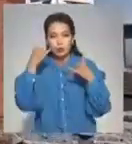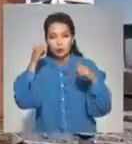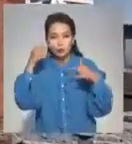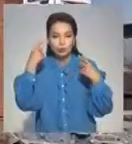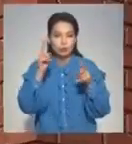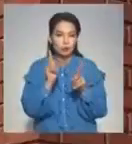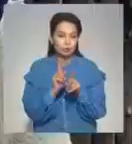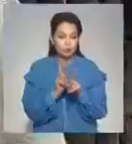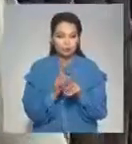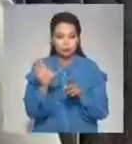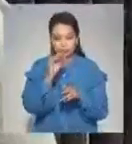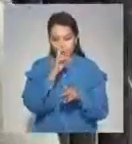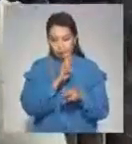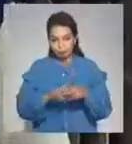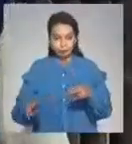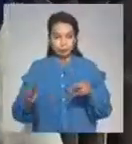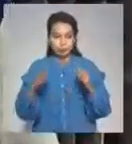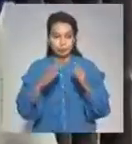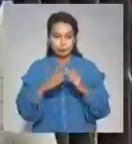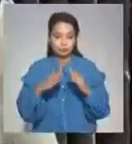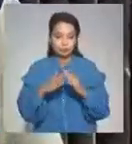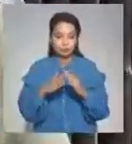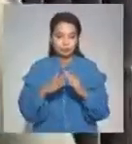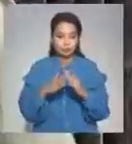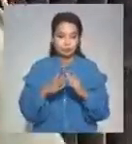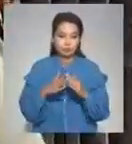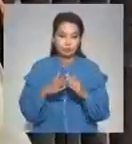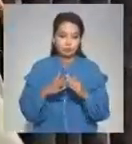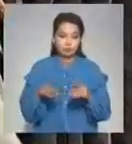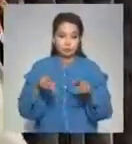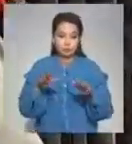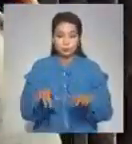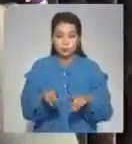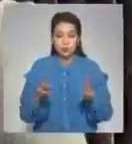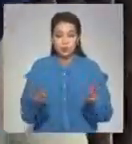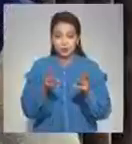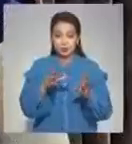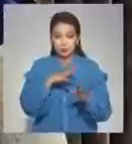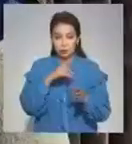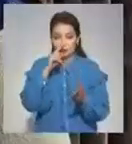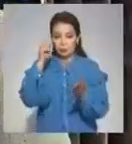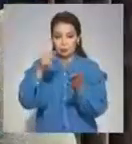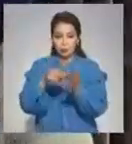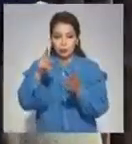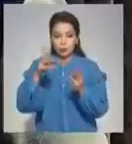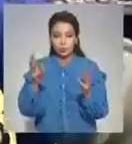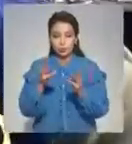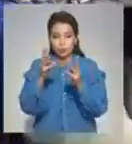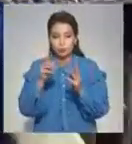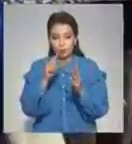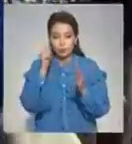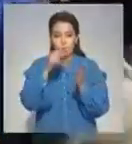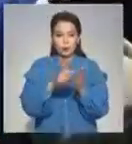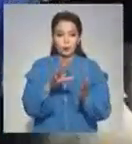қалды. Осы сиырға ашынышы жанды, сосын біздің тақтайларға тек, сосын машинаға тек, сосын үйге тек.